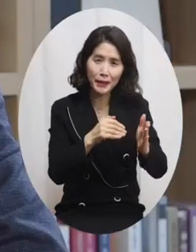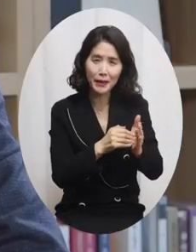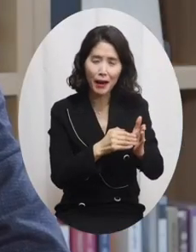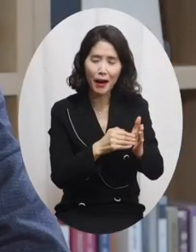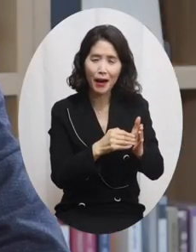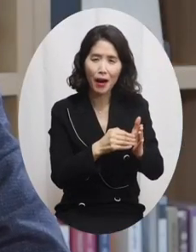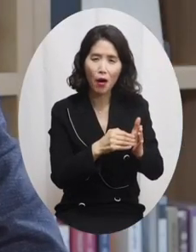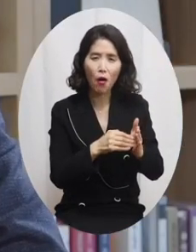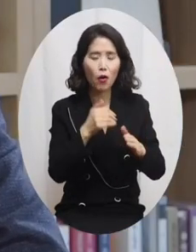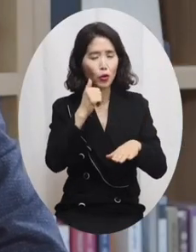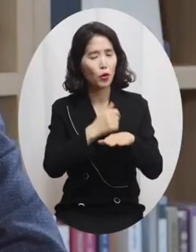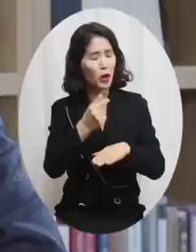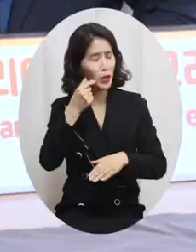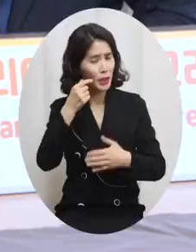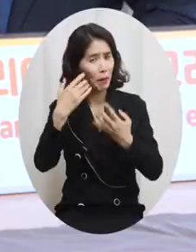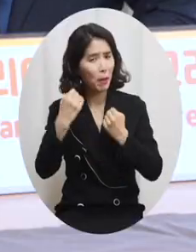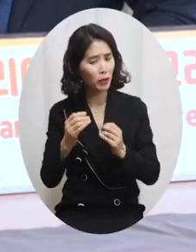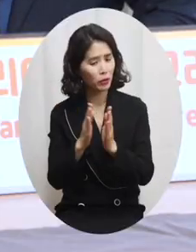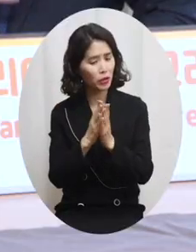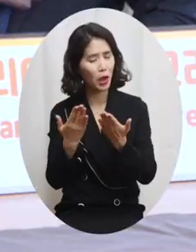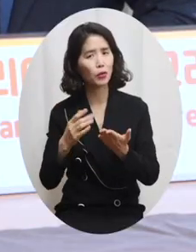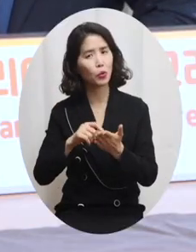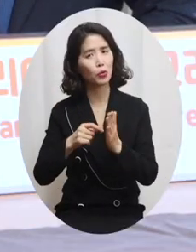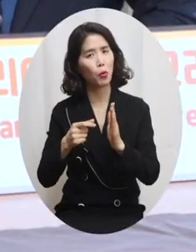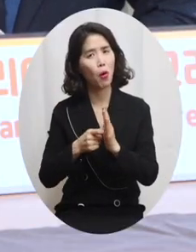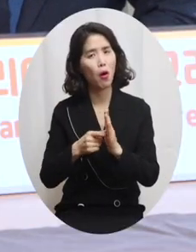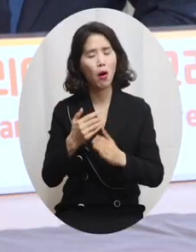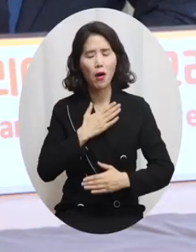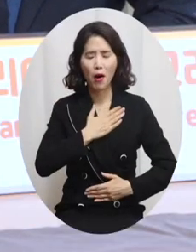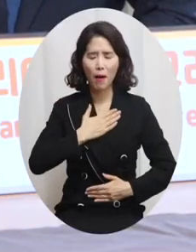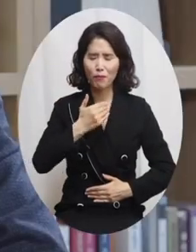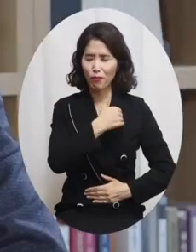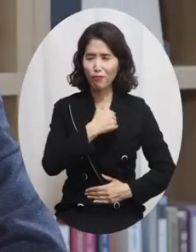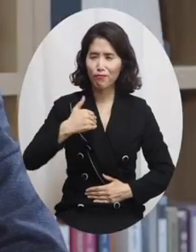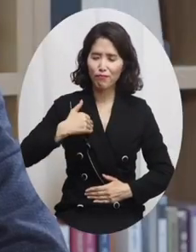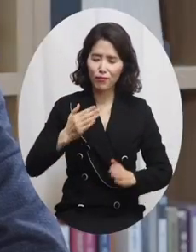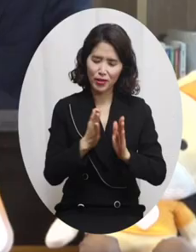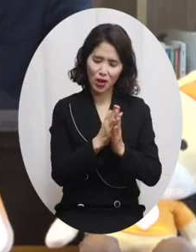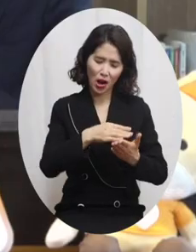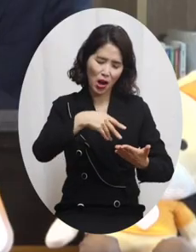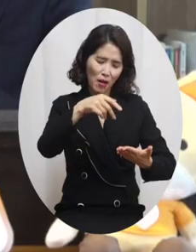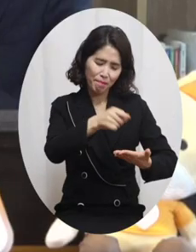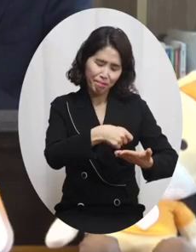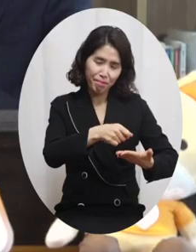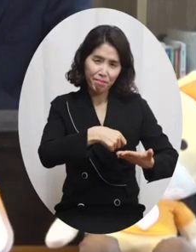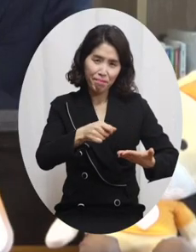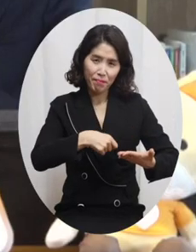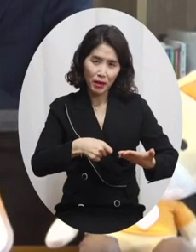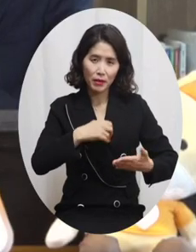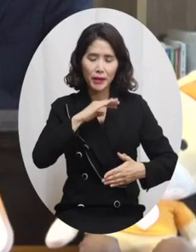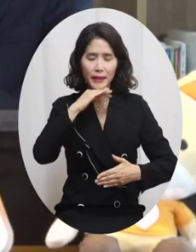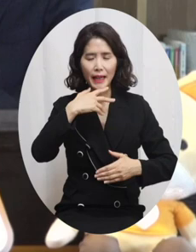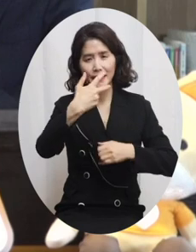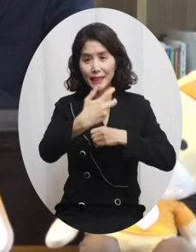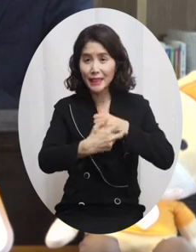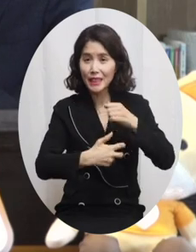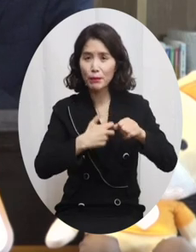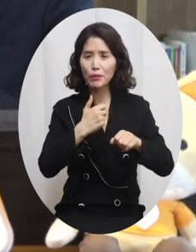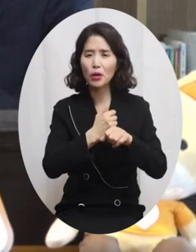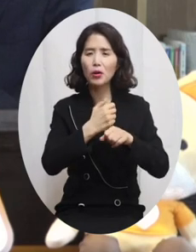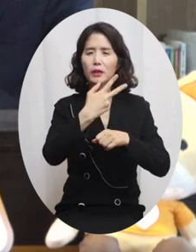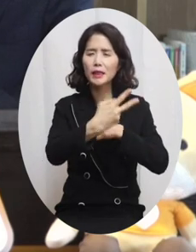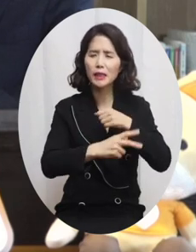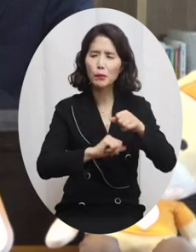진짜 베스트셀러 작품들입니다. 그 정도로 감성이 풍부하셔가지고 이게 그러니까 70년,